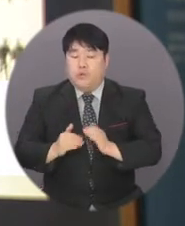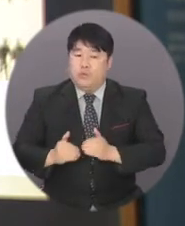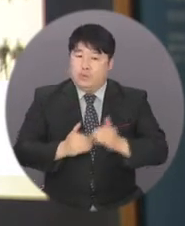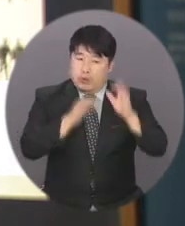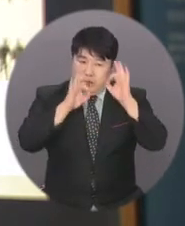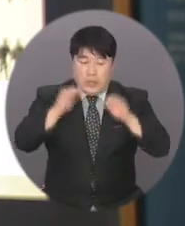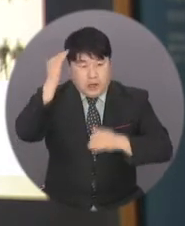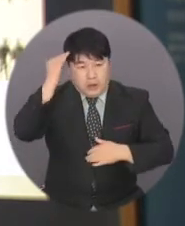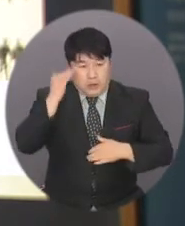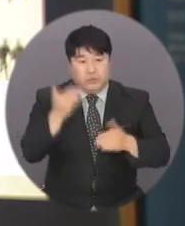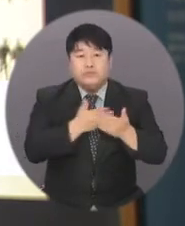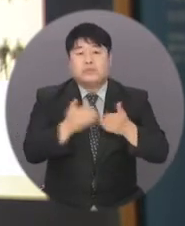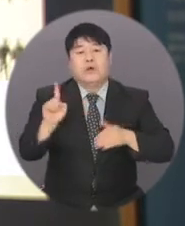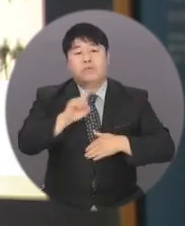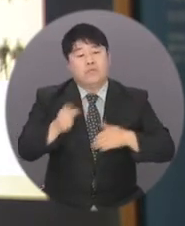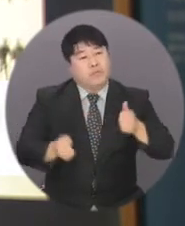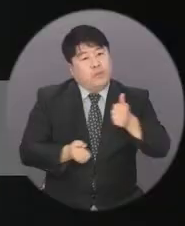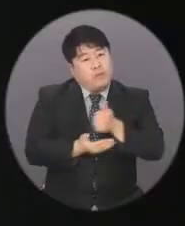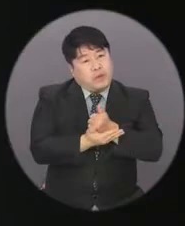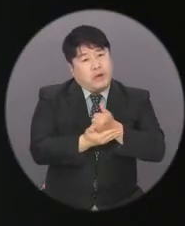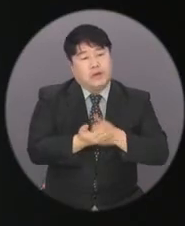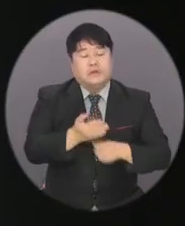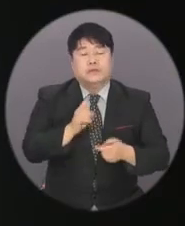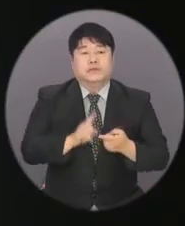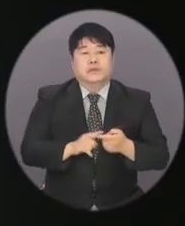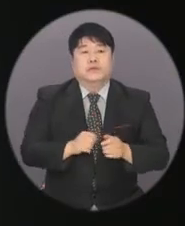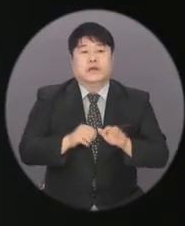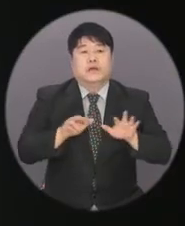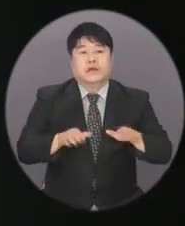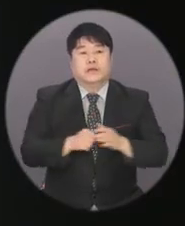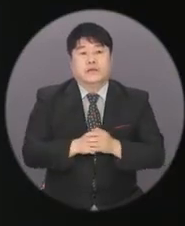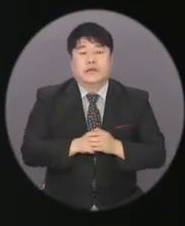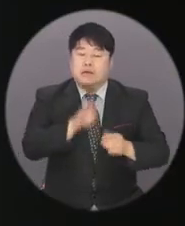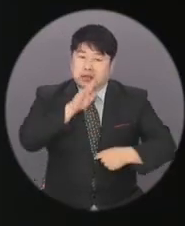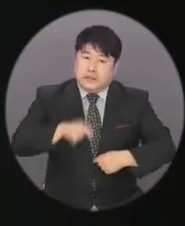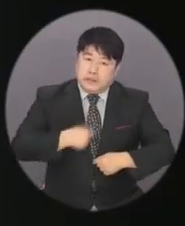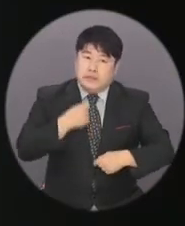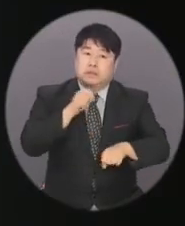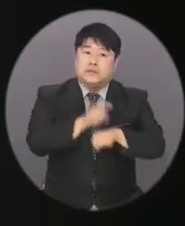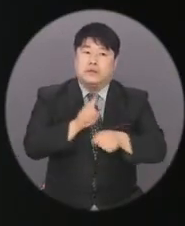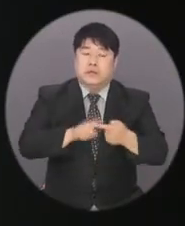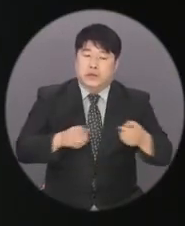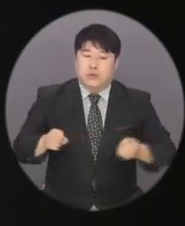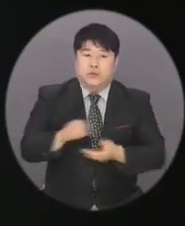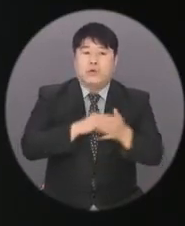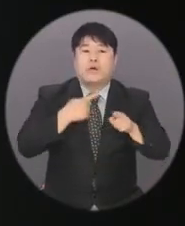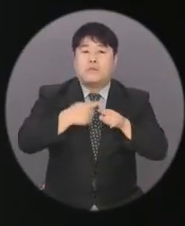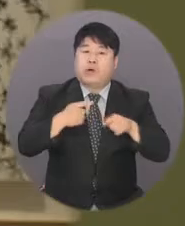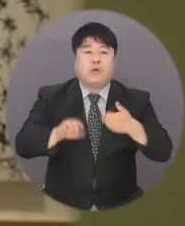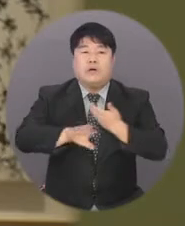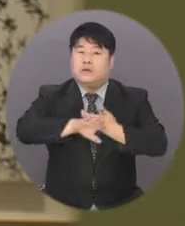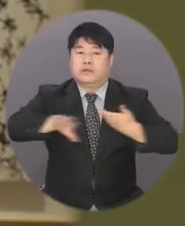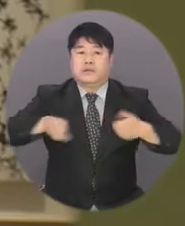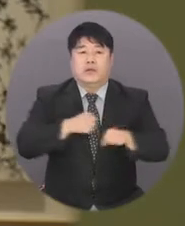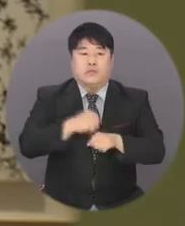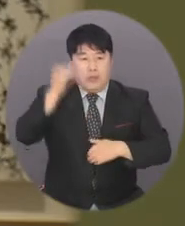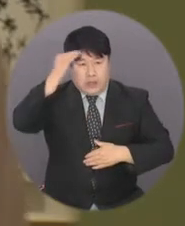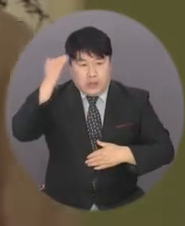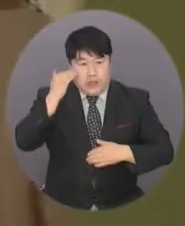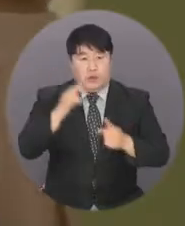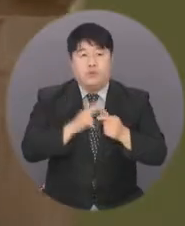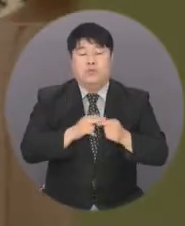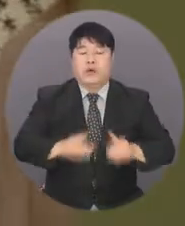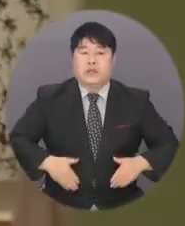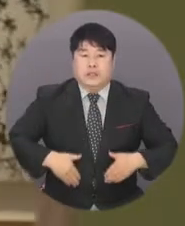한국 미술에 어떤 영향을 미쳤는지. 기부 배경과 진정성에 대한 논란과 평가와는 별개로 한국과